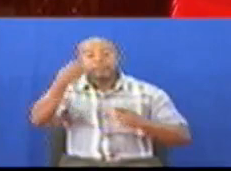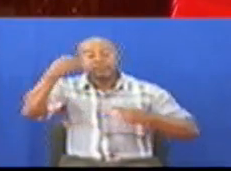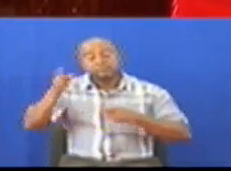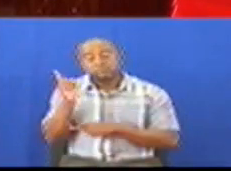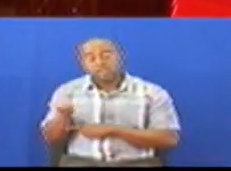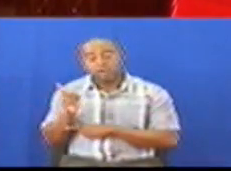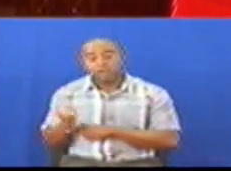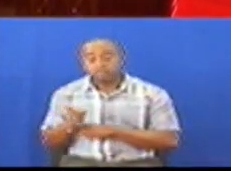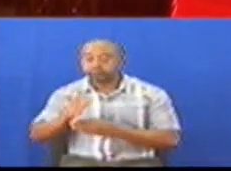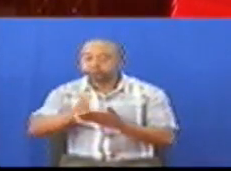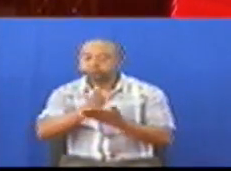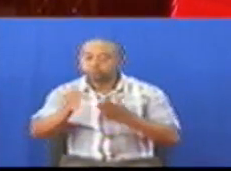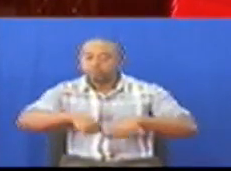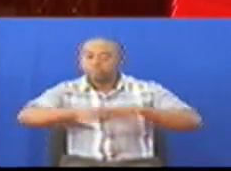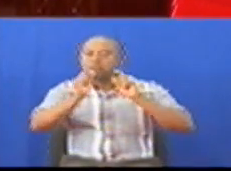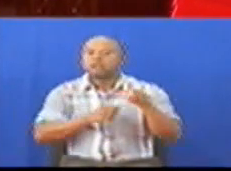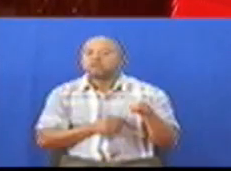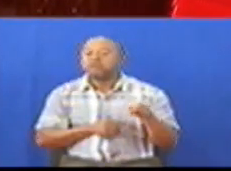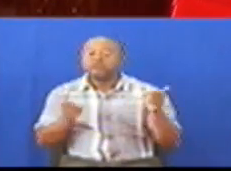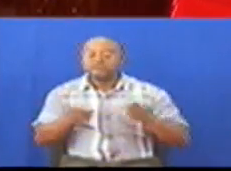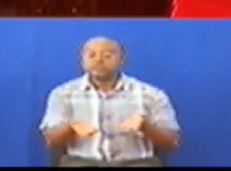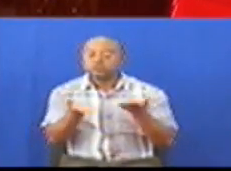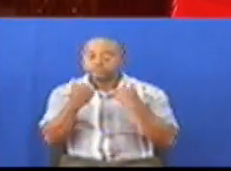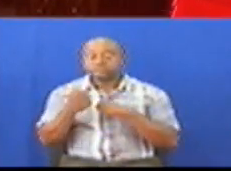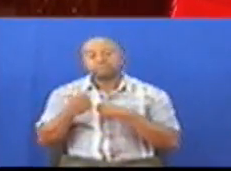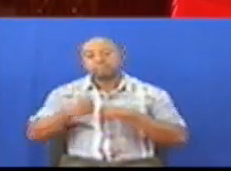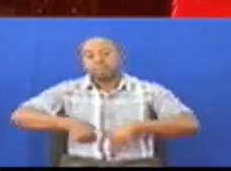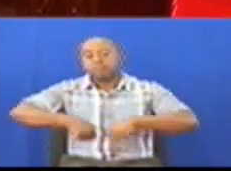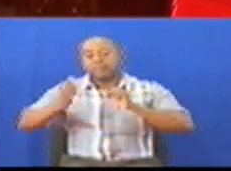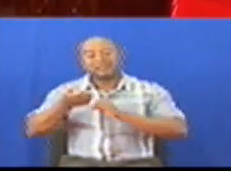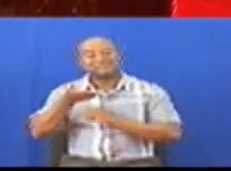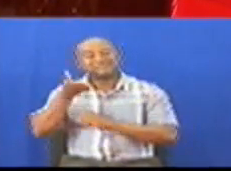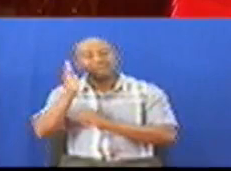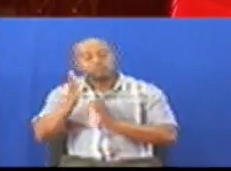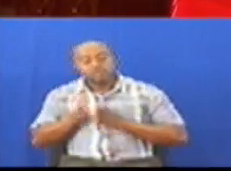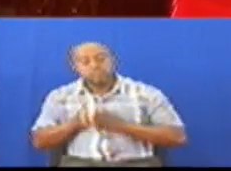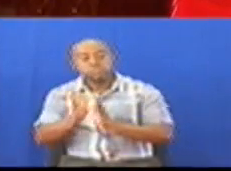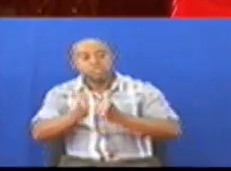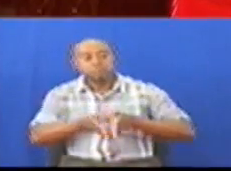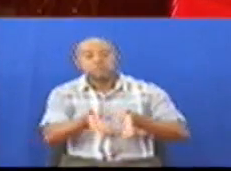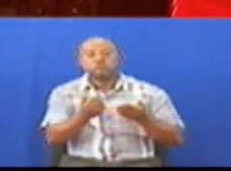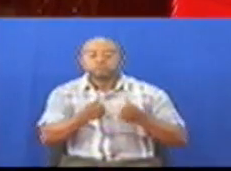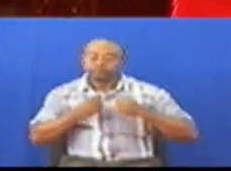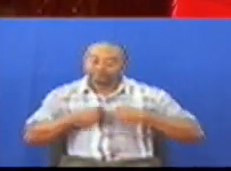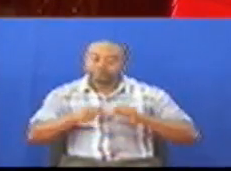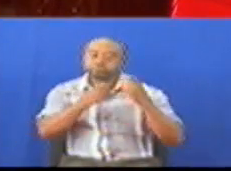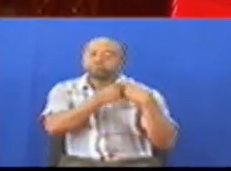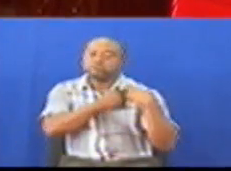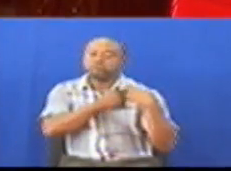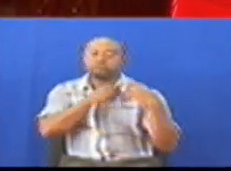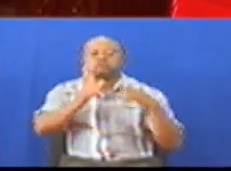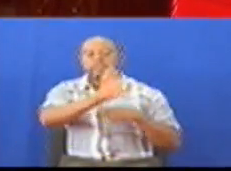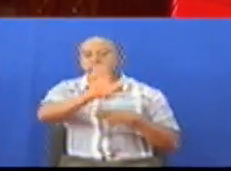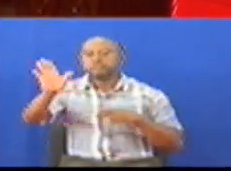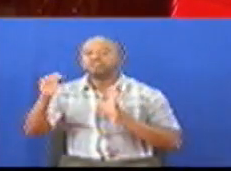D by D, na kuziwezesha mamlaka za serikali za mitaa kutekeleza majukumu yake ya kisheria. Hivyo basi, Mheshimiwa Naibu Spika,